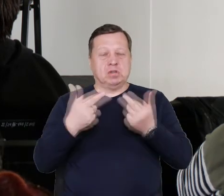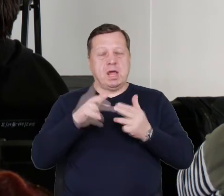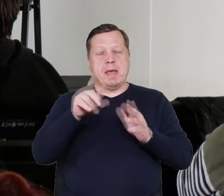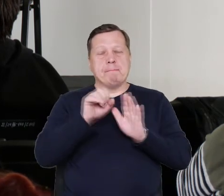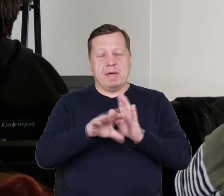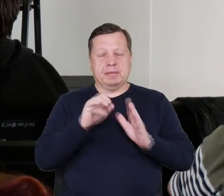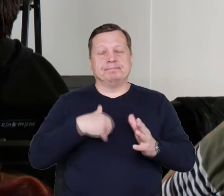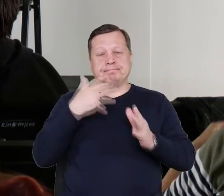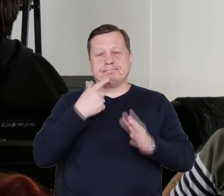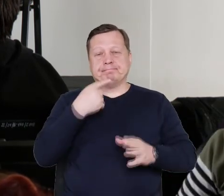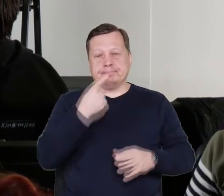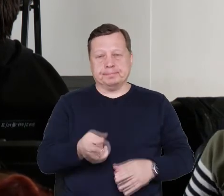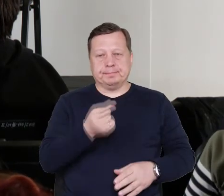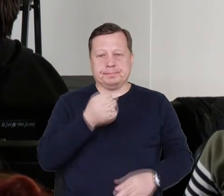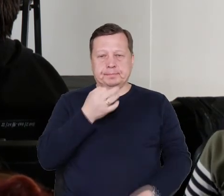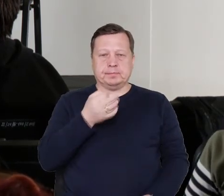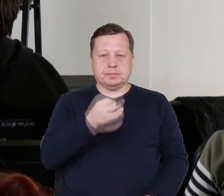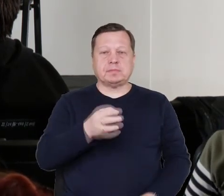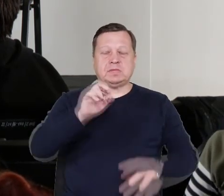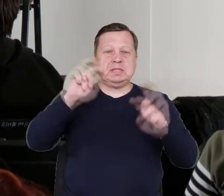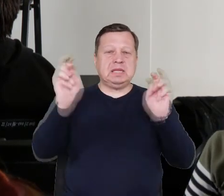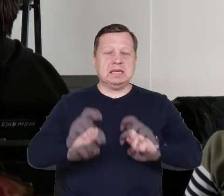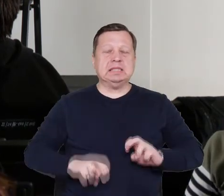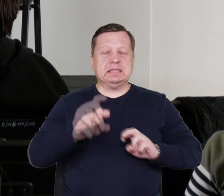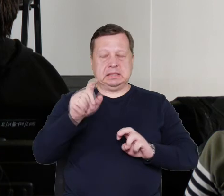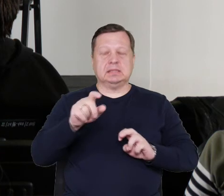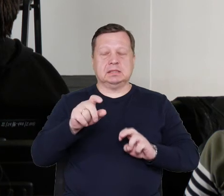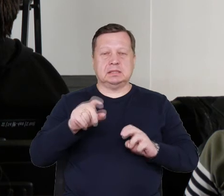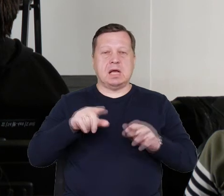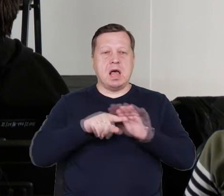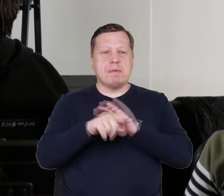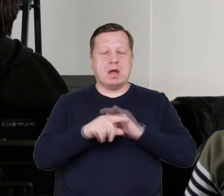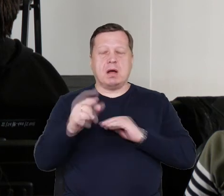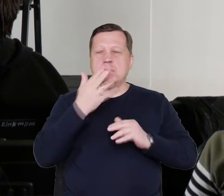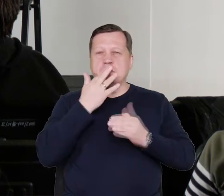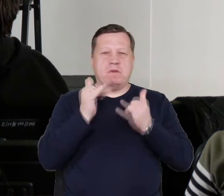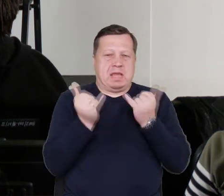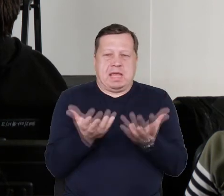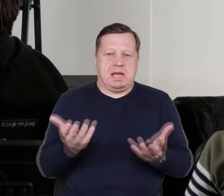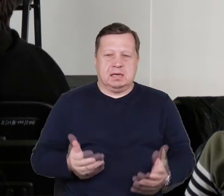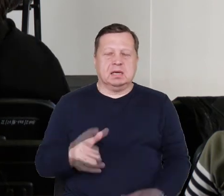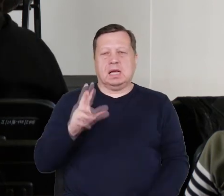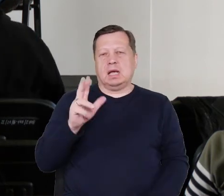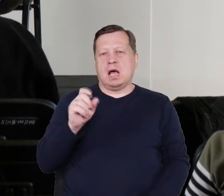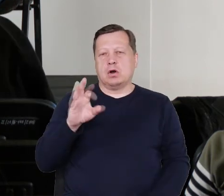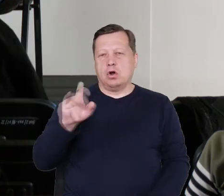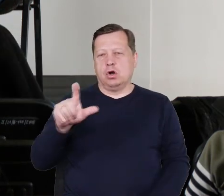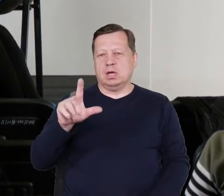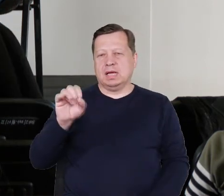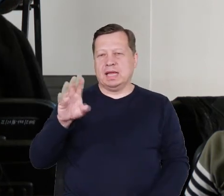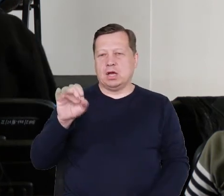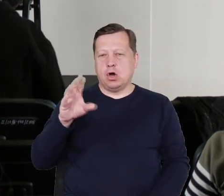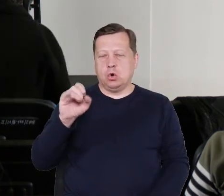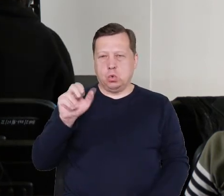też zapytać jak mówić o kryzysem migracyjnym bo parę dni temu Karol grygoruk z racji